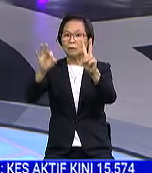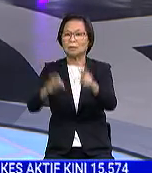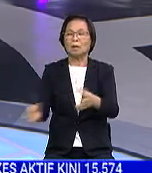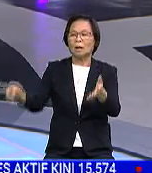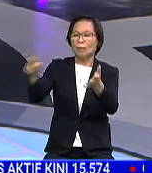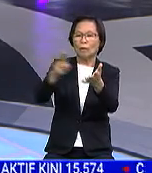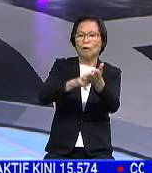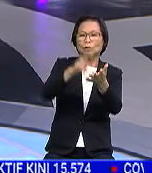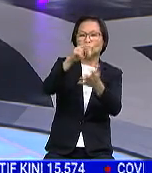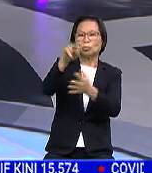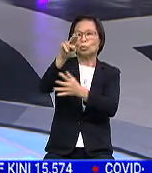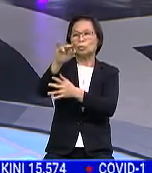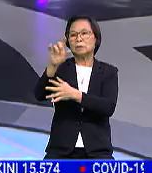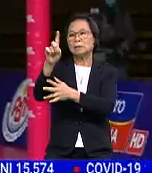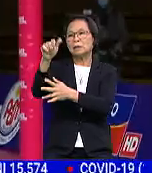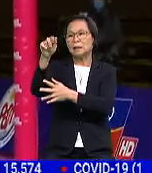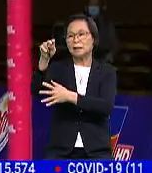Liana Tarmizi.